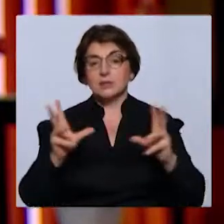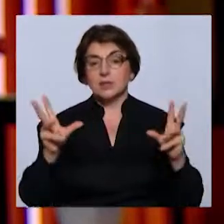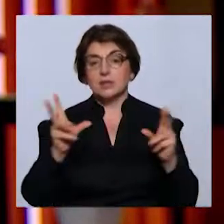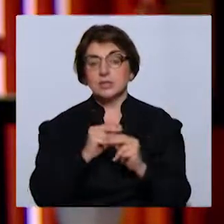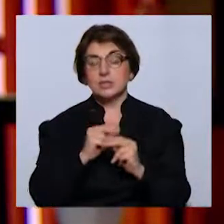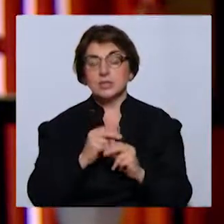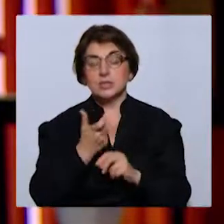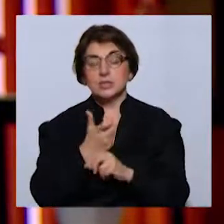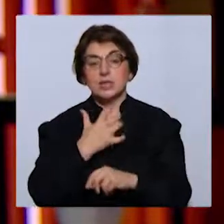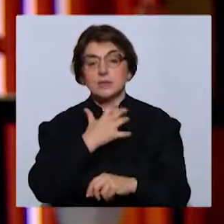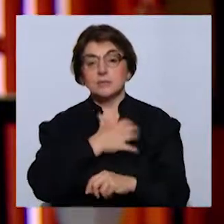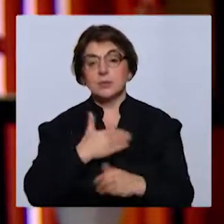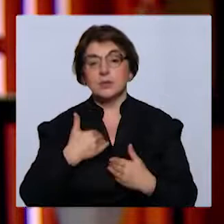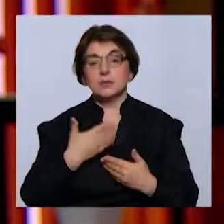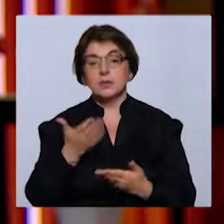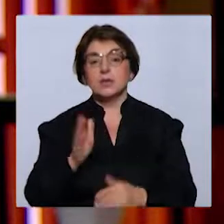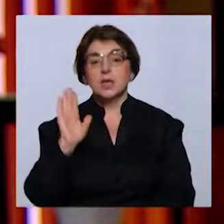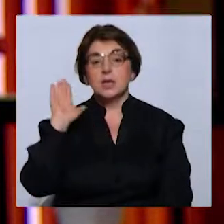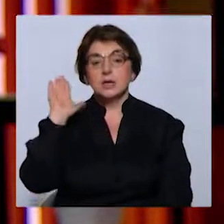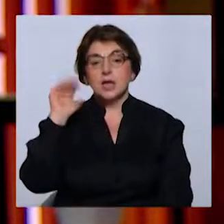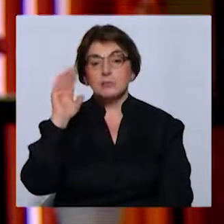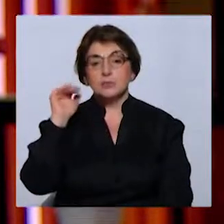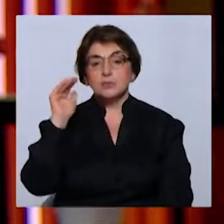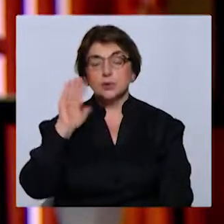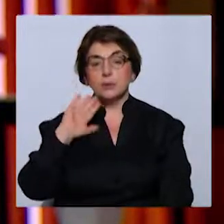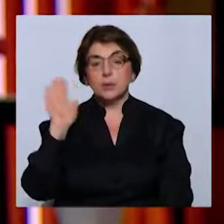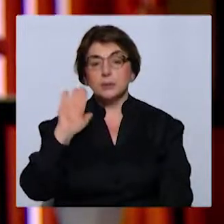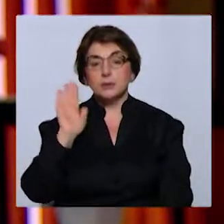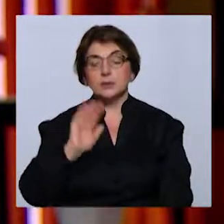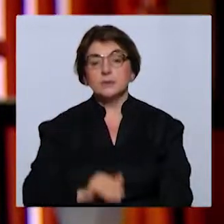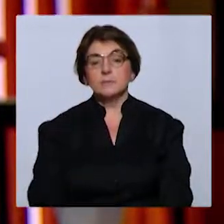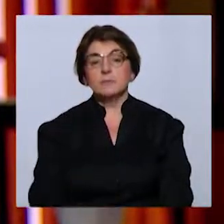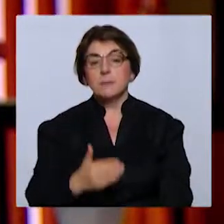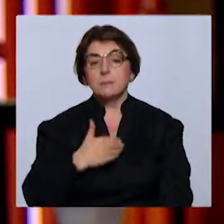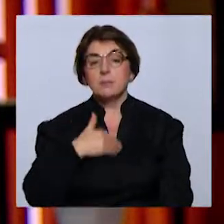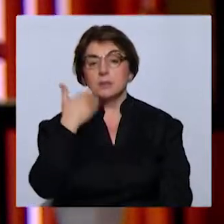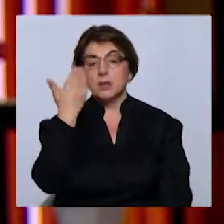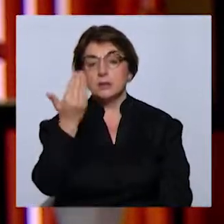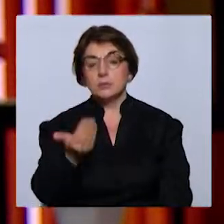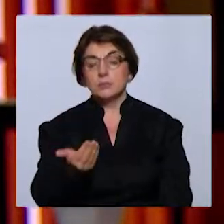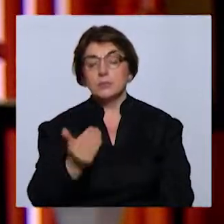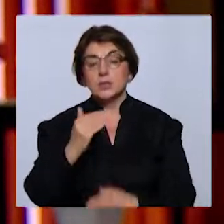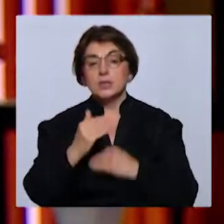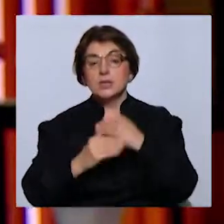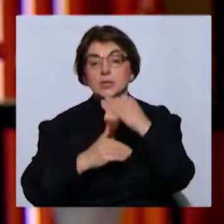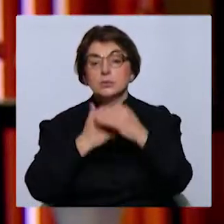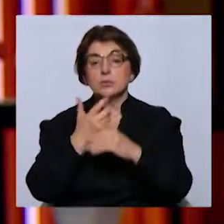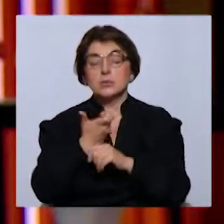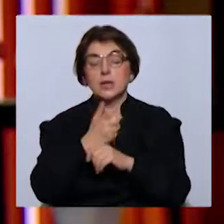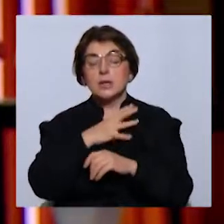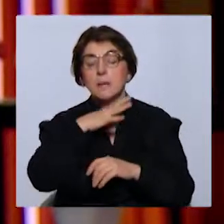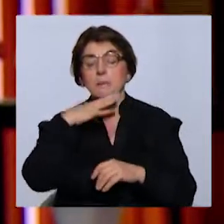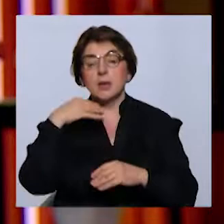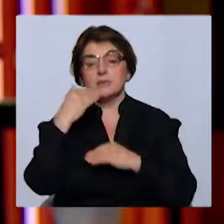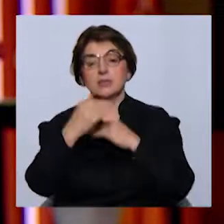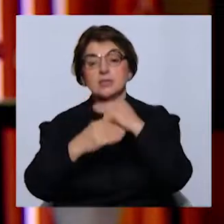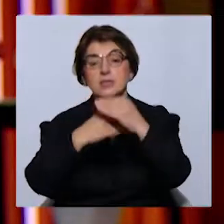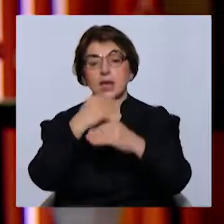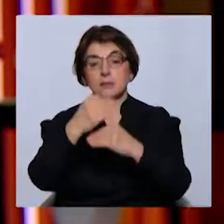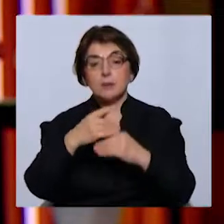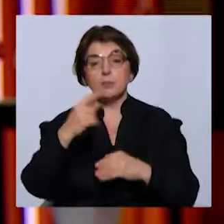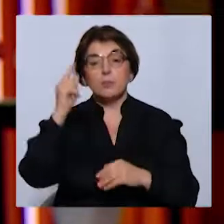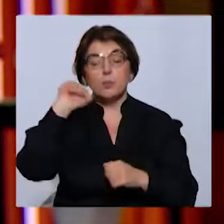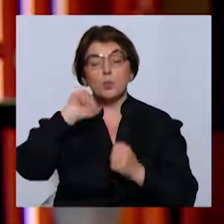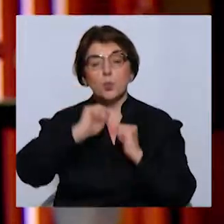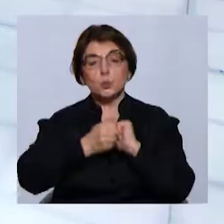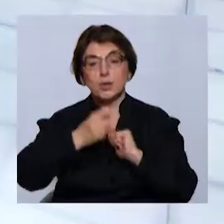მნიშვნელოვანია. მე თქვენ დღეს გემშვიდობებით და მინდა რომ გისურვოთ ძალიან ბევრი წარმატება და მუდამ